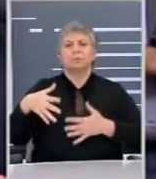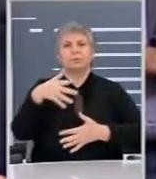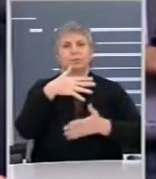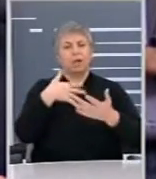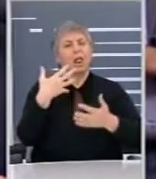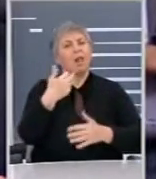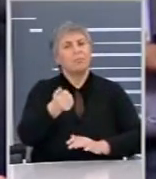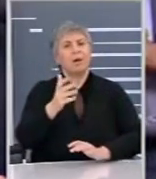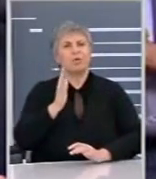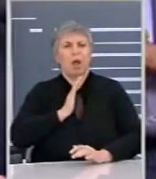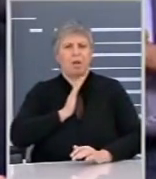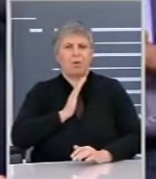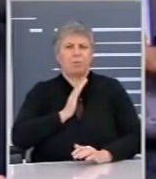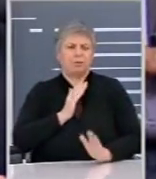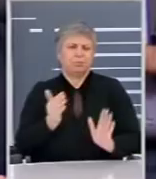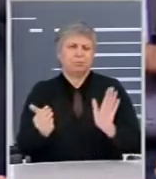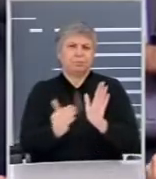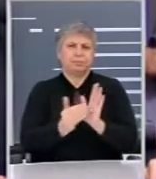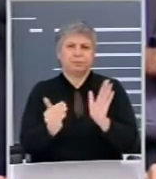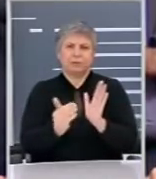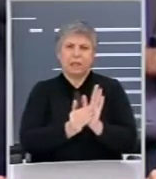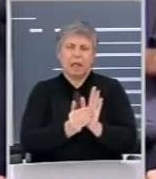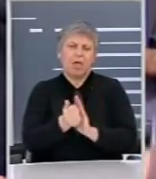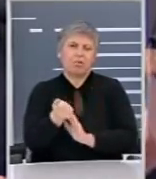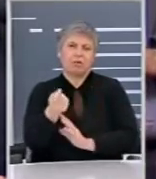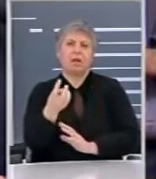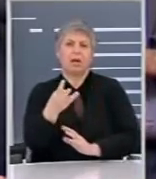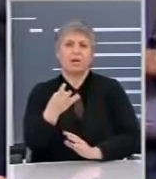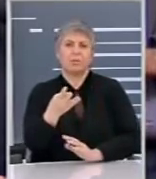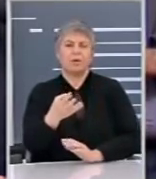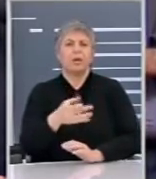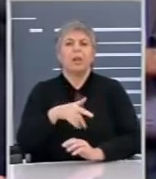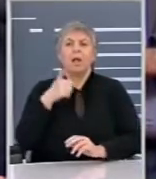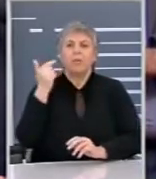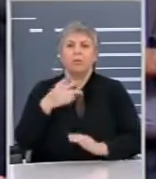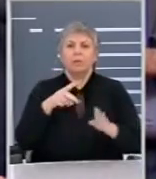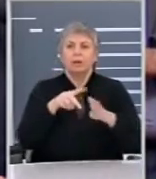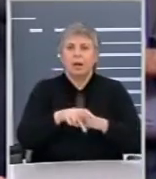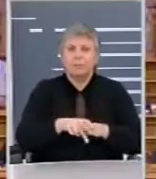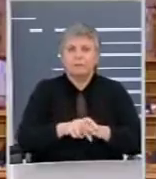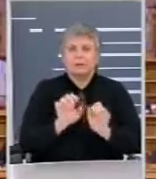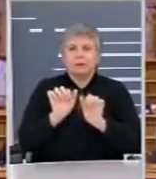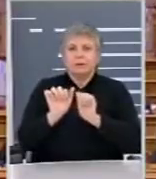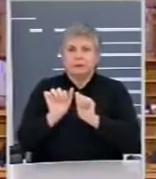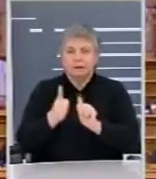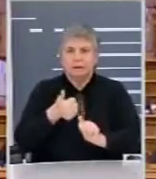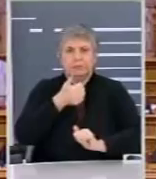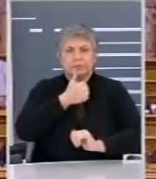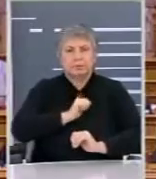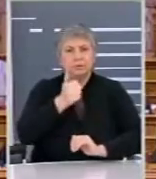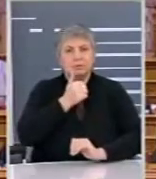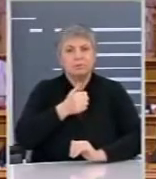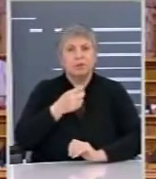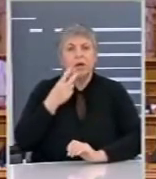χιλιάδες συμπολίτες μας, οι οποίοι έχουν βασανιστεί από τις τράπεζες, οι οποίοι έχουν δει τις περιουσίες